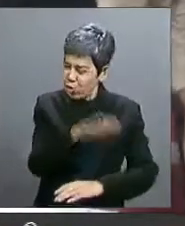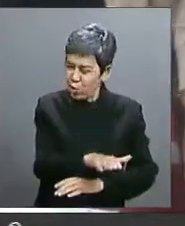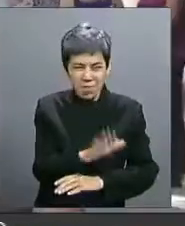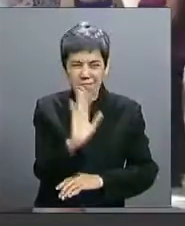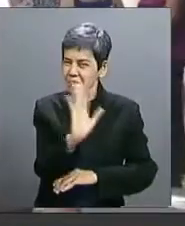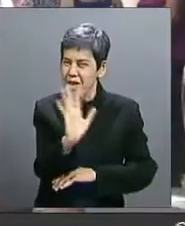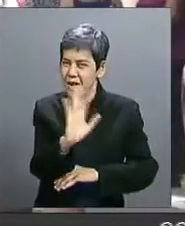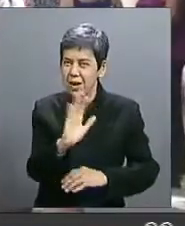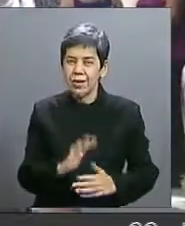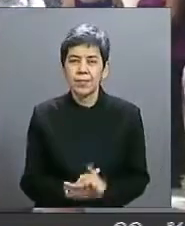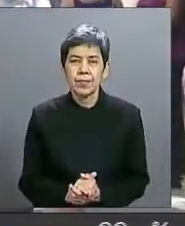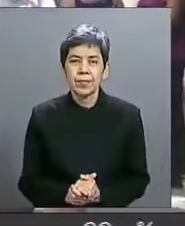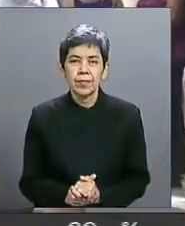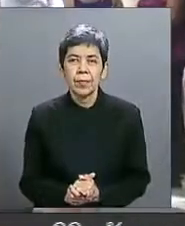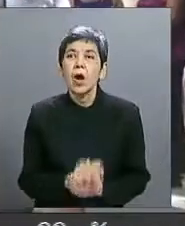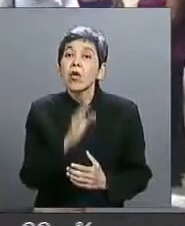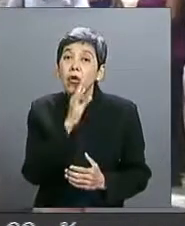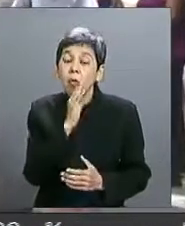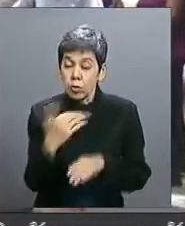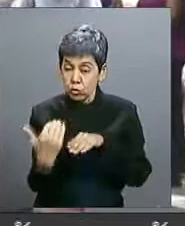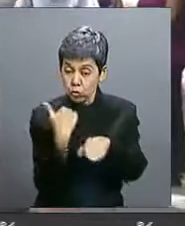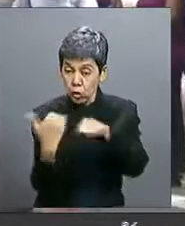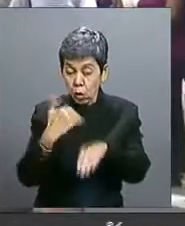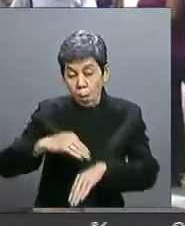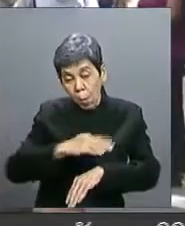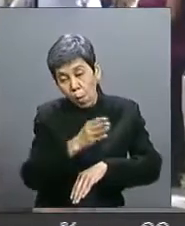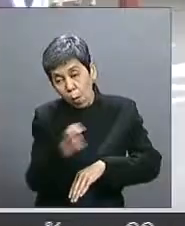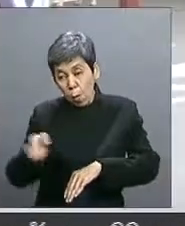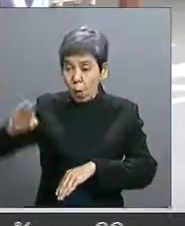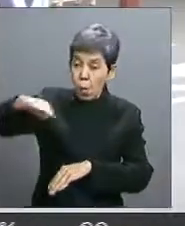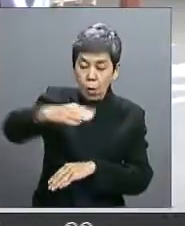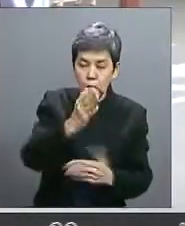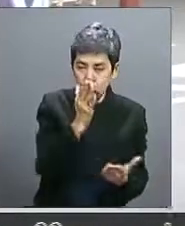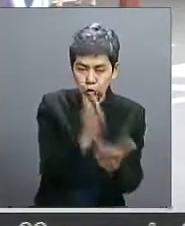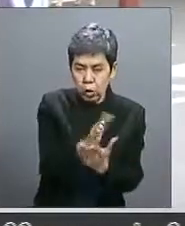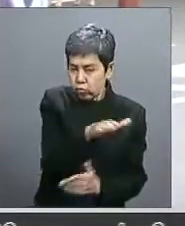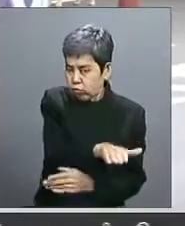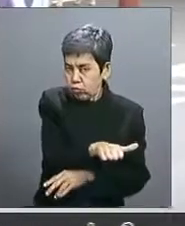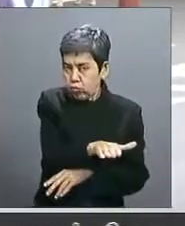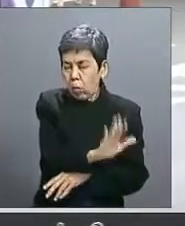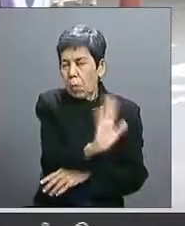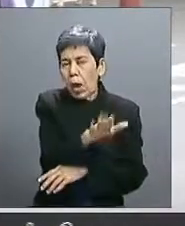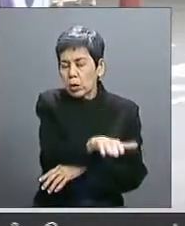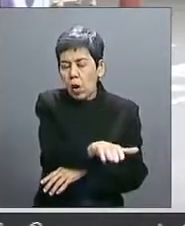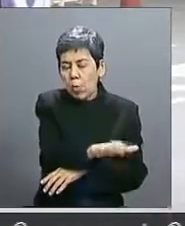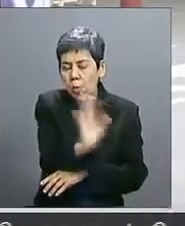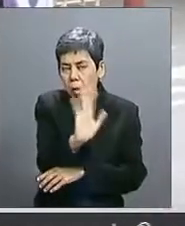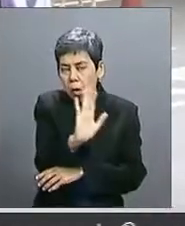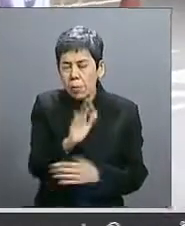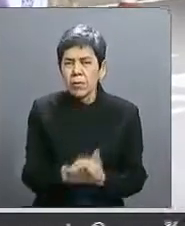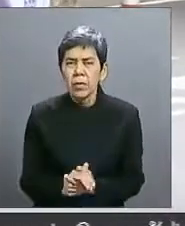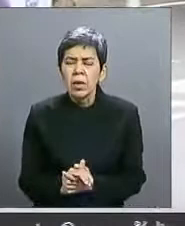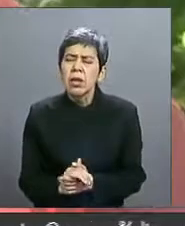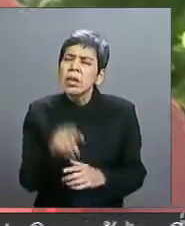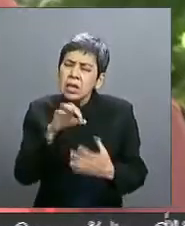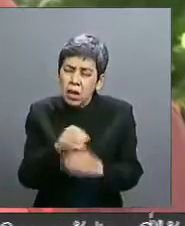ถ ถ้าเป็นถนนทางเขาเนี่ยเขาจะไม่ยอมให้จอดที่จอดรถข้างทางคือมันเป็